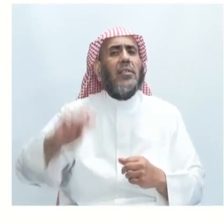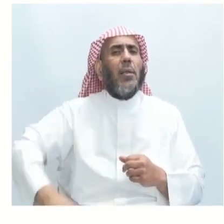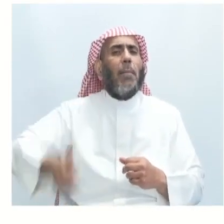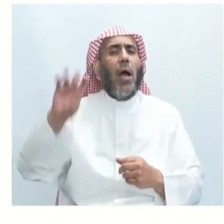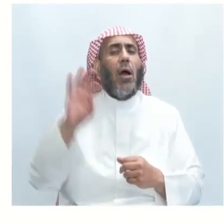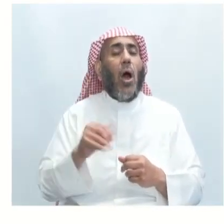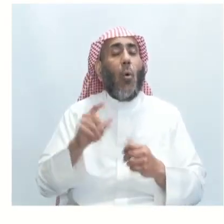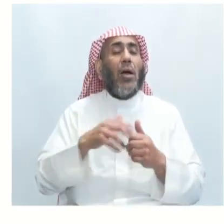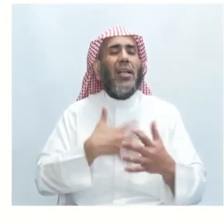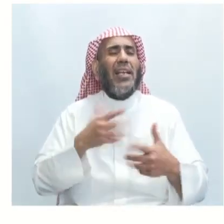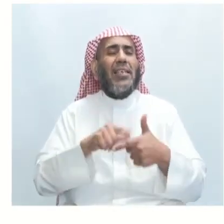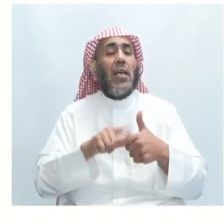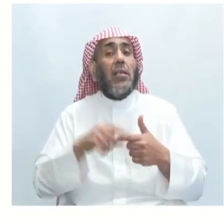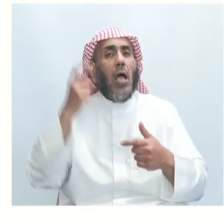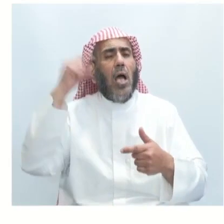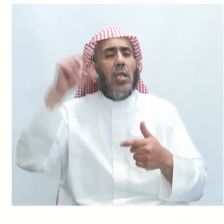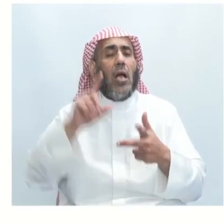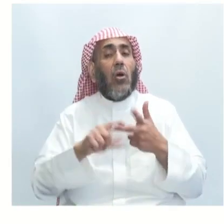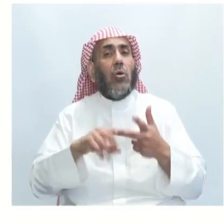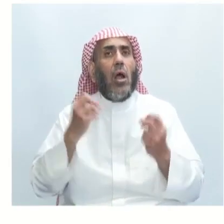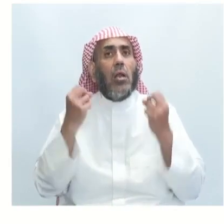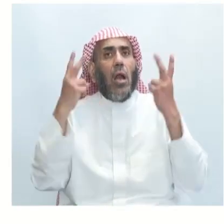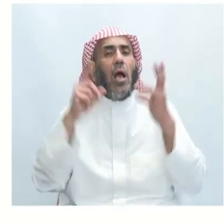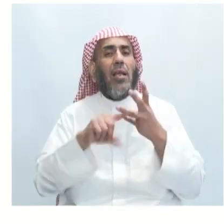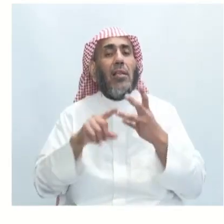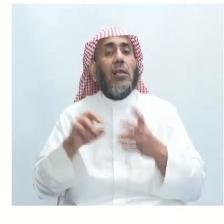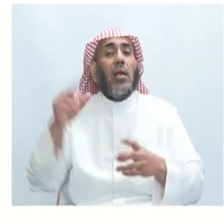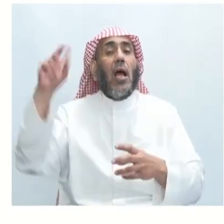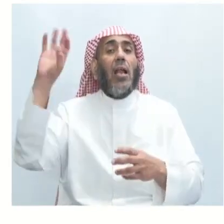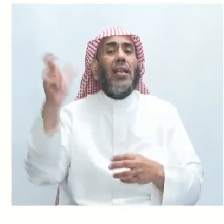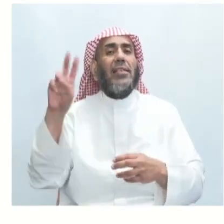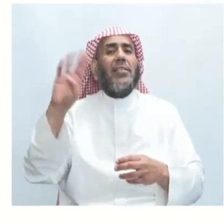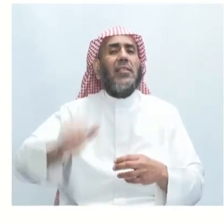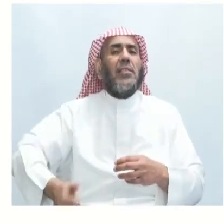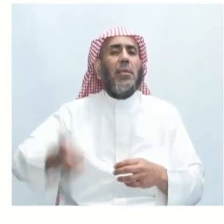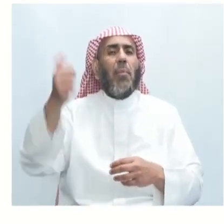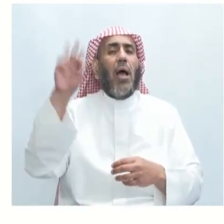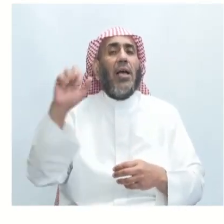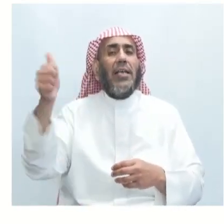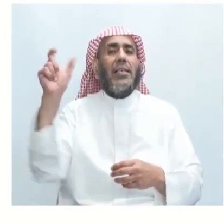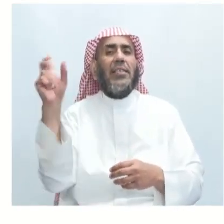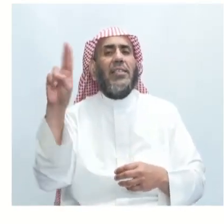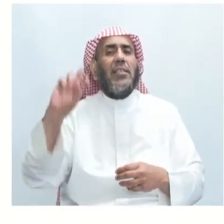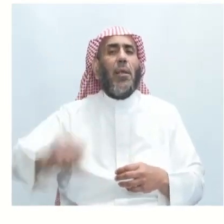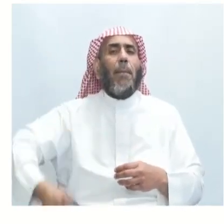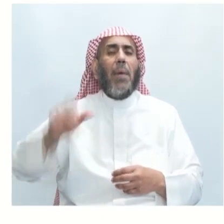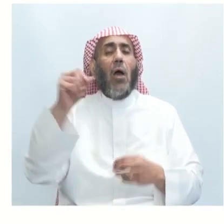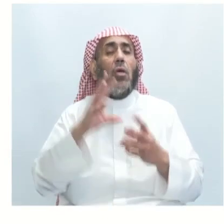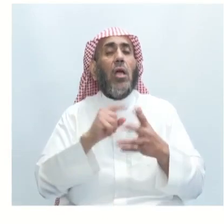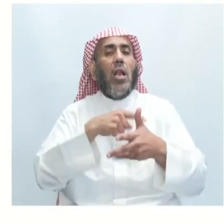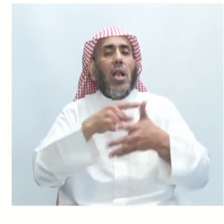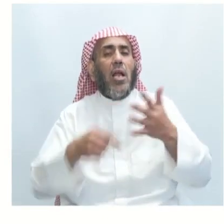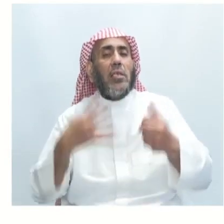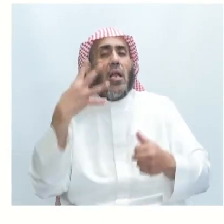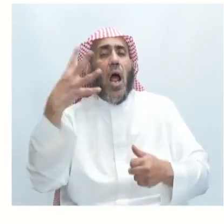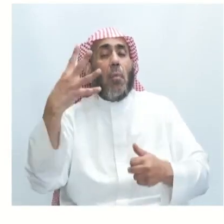الاحساس التذكر الادراك الانتباه هي المراحل او هي هذه العناصر الار ابنائي